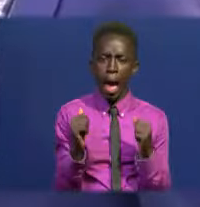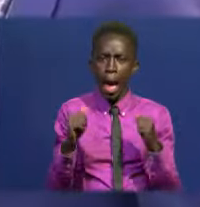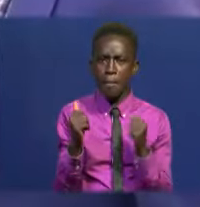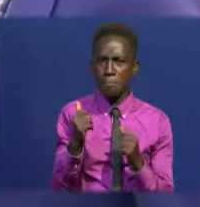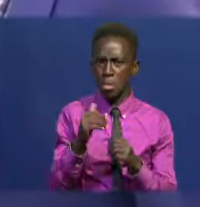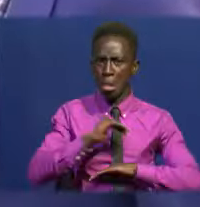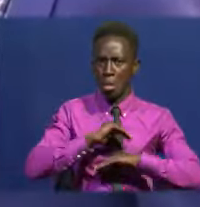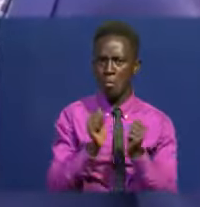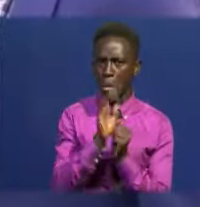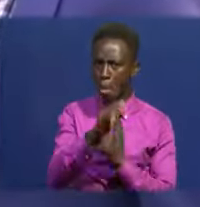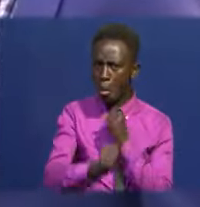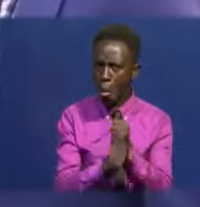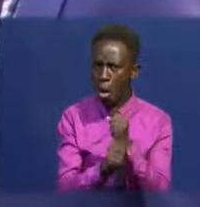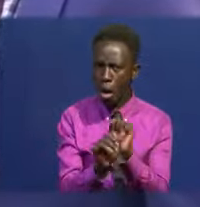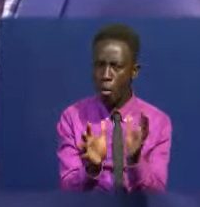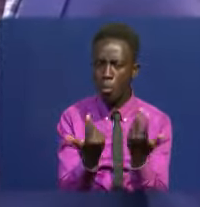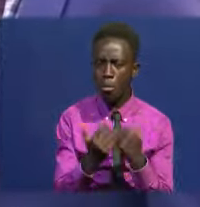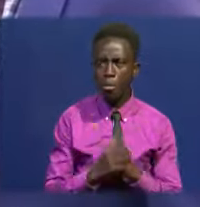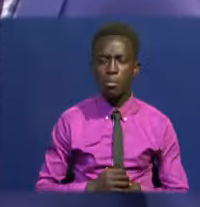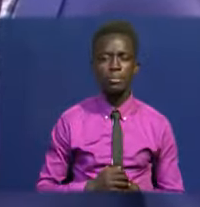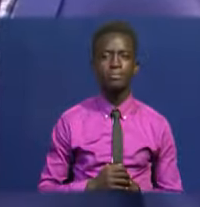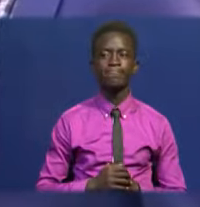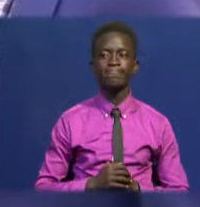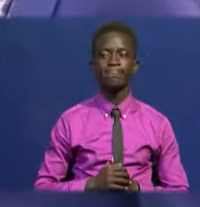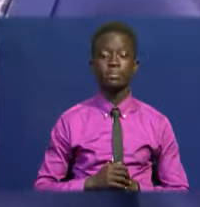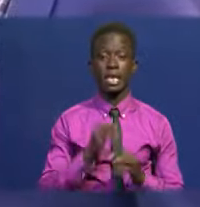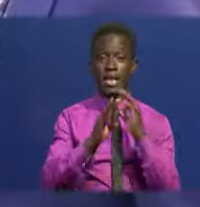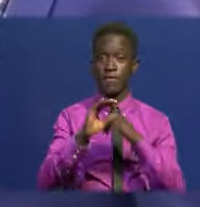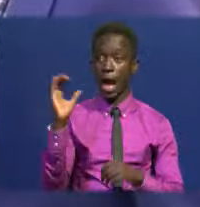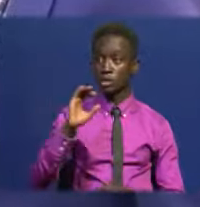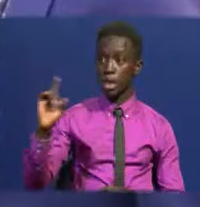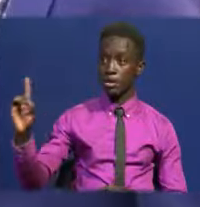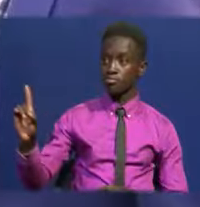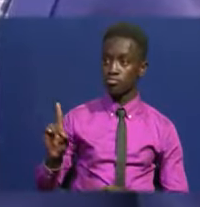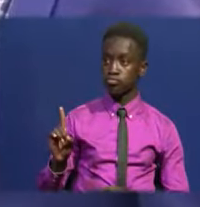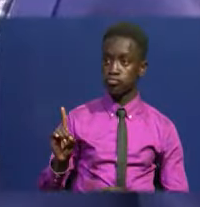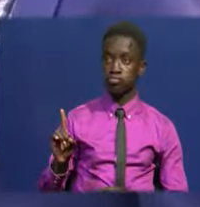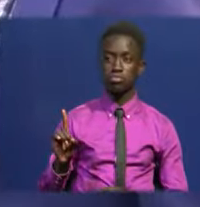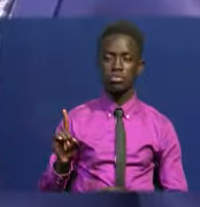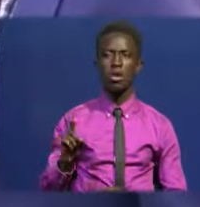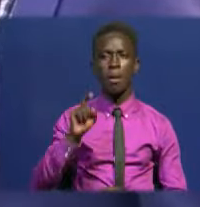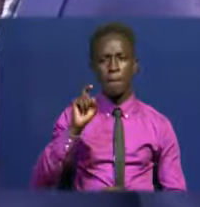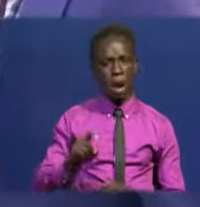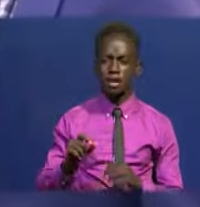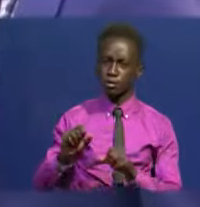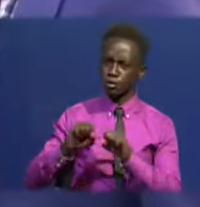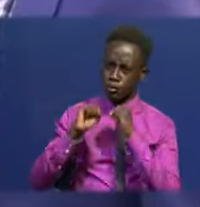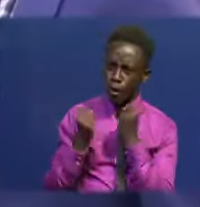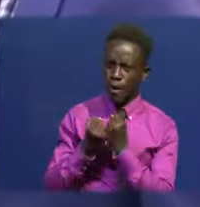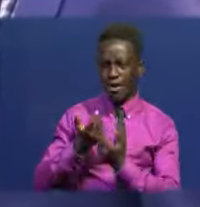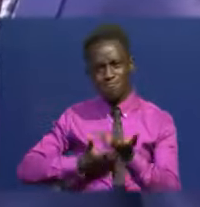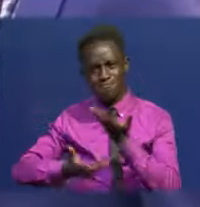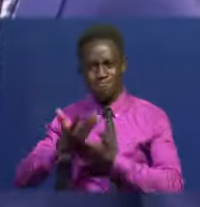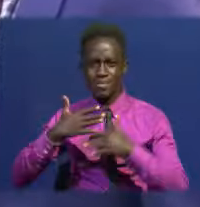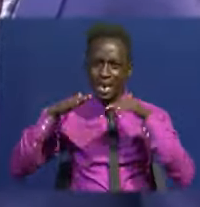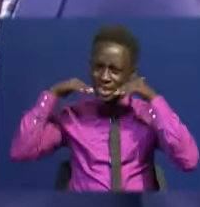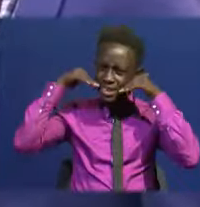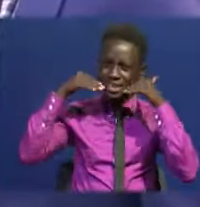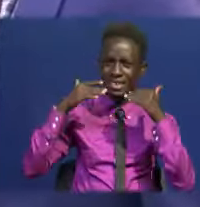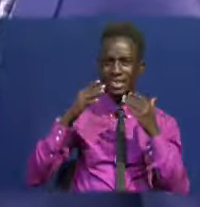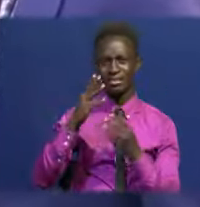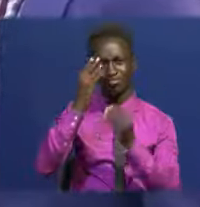lazima pia ukwe, usikue na, ukwe, yani ukwe tu social. Sikasirike, una